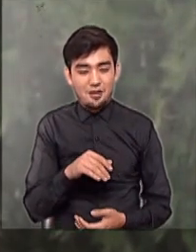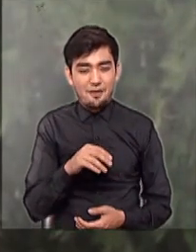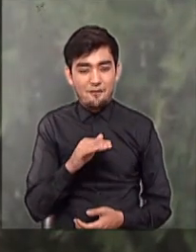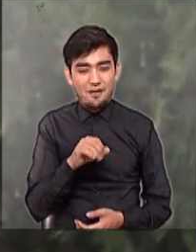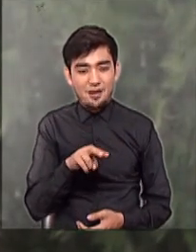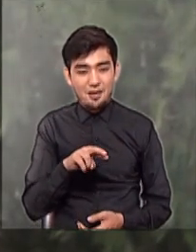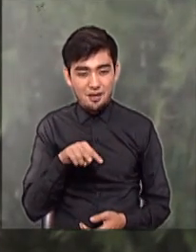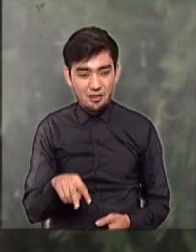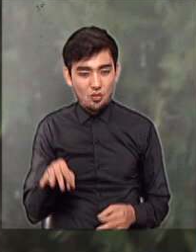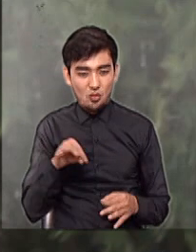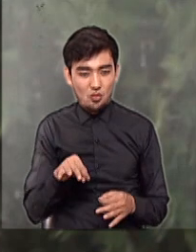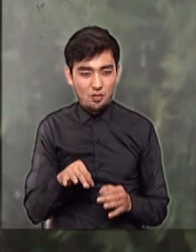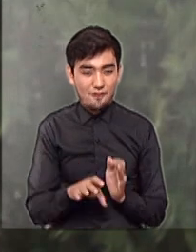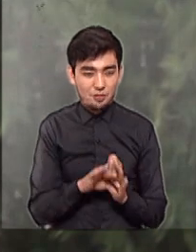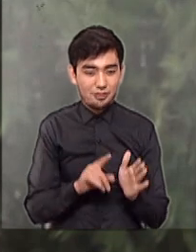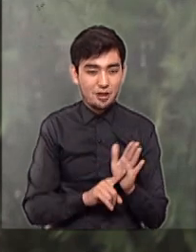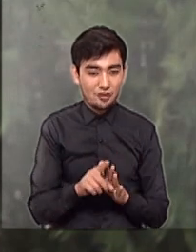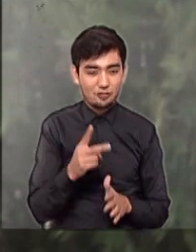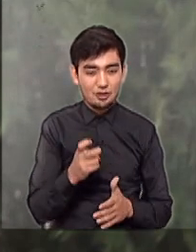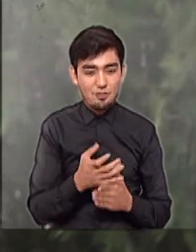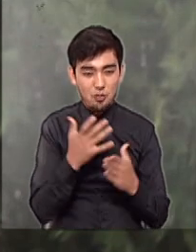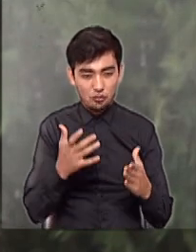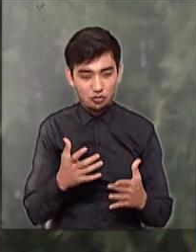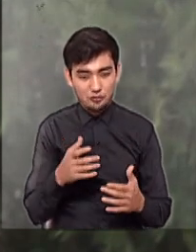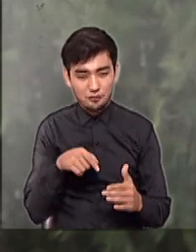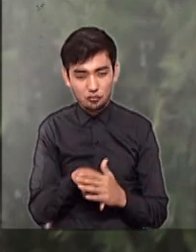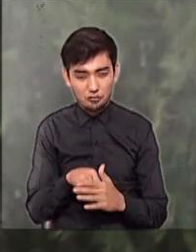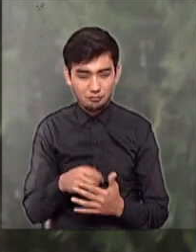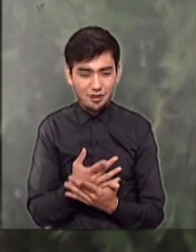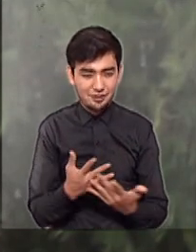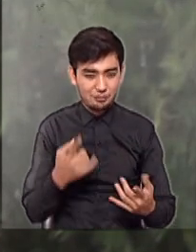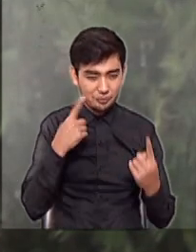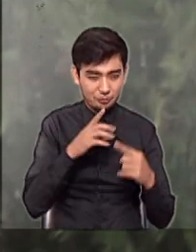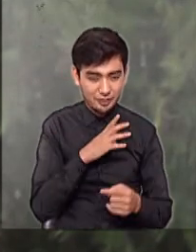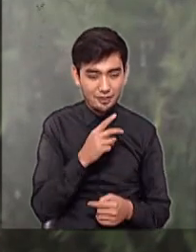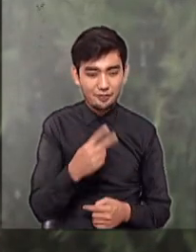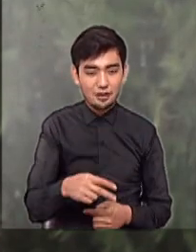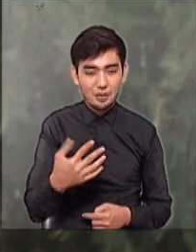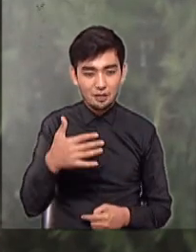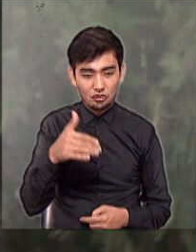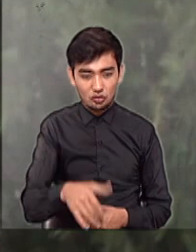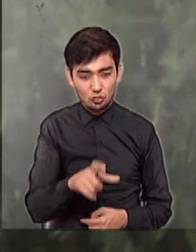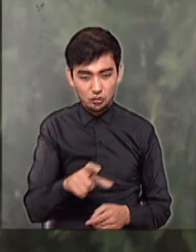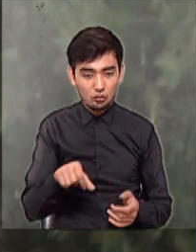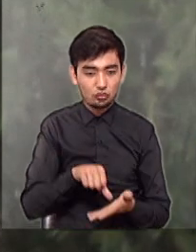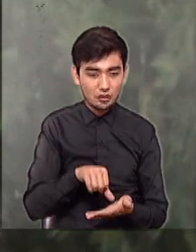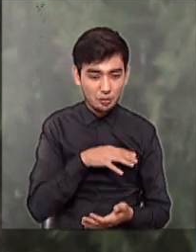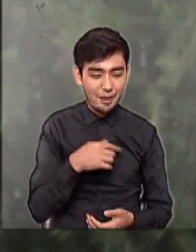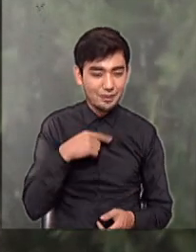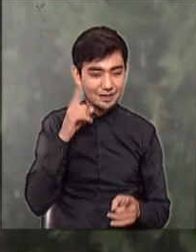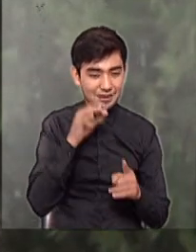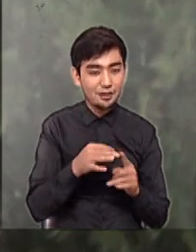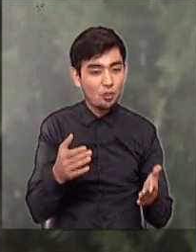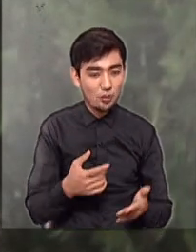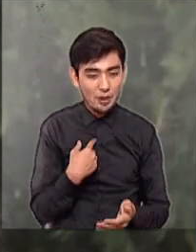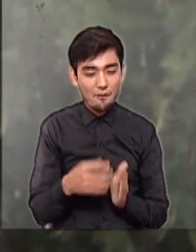филиалы саяси науқан басталғалы 200-ден астам іс-шара өткізіп үлгерді. Оған 25 000 адам қатысты. Мақсатымыз айқын,